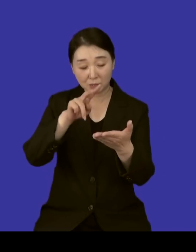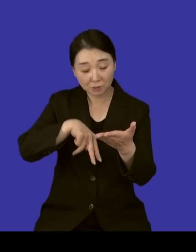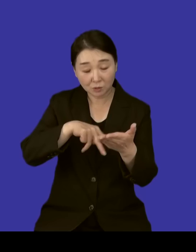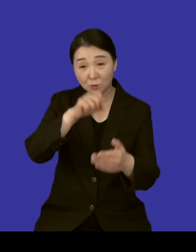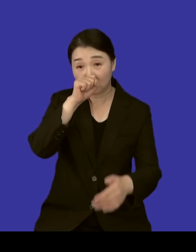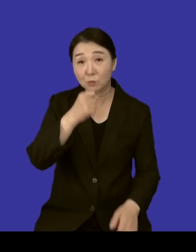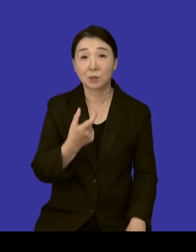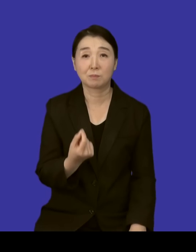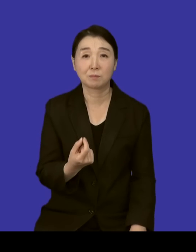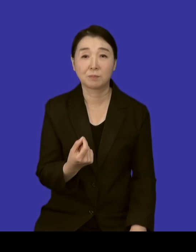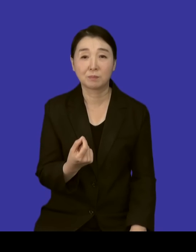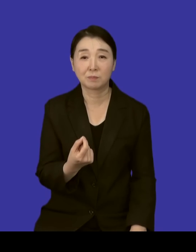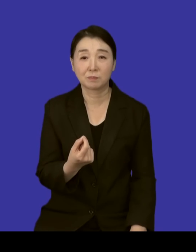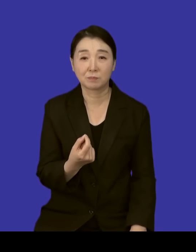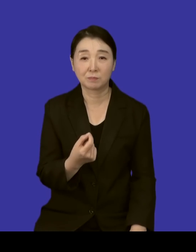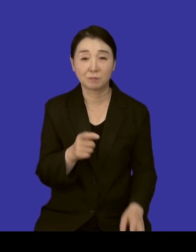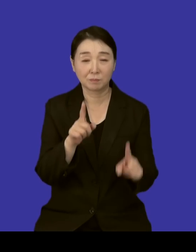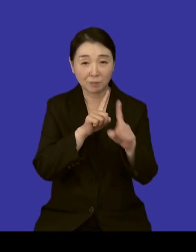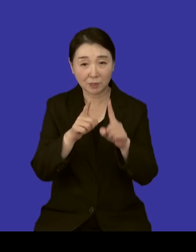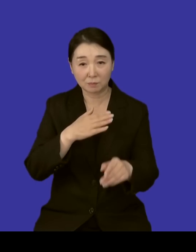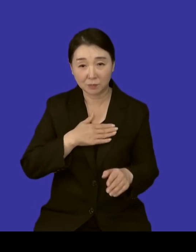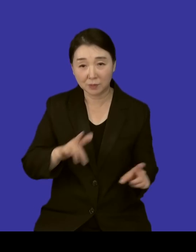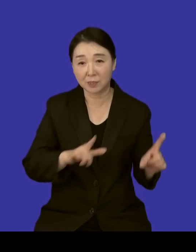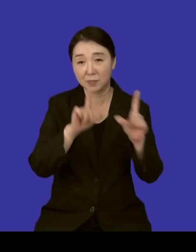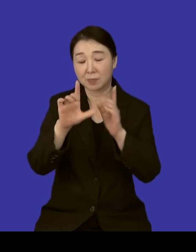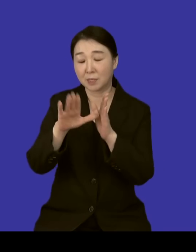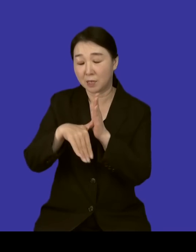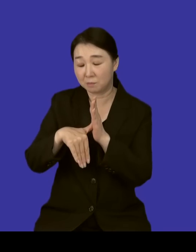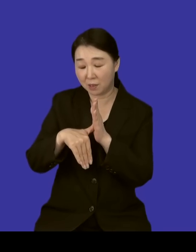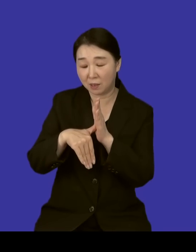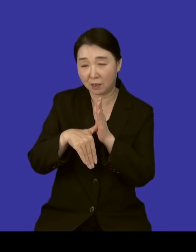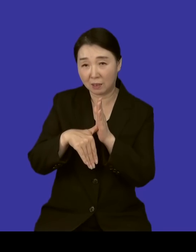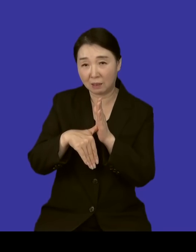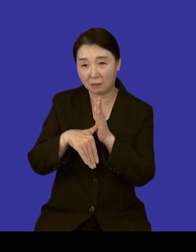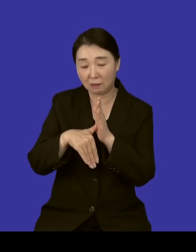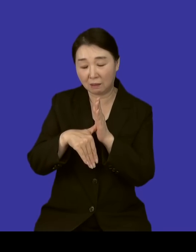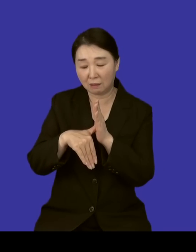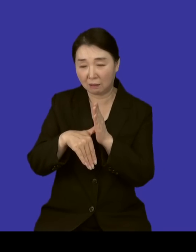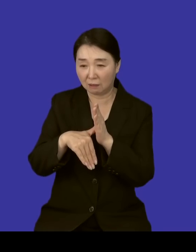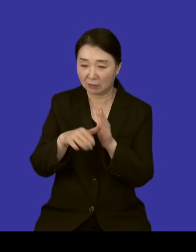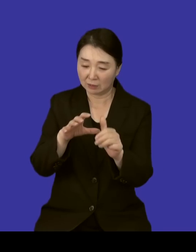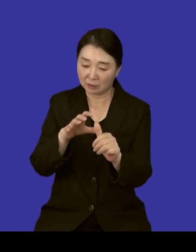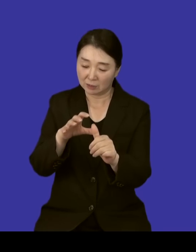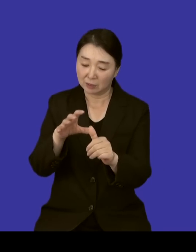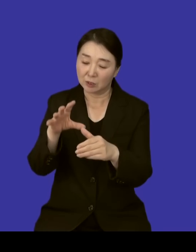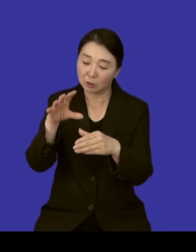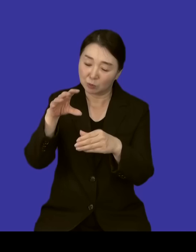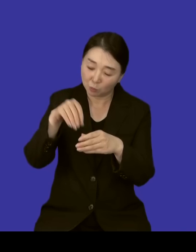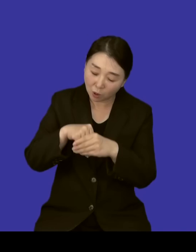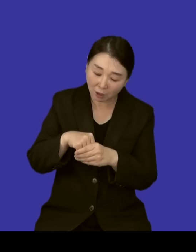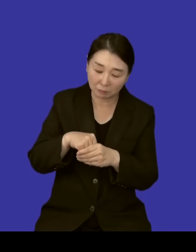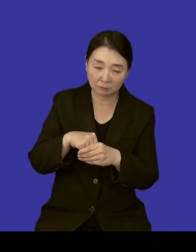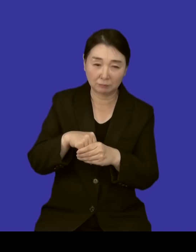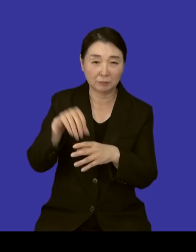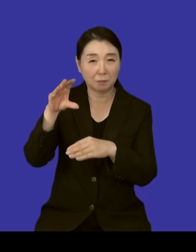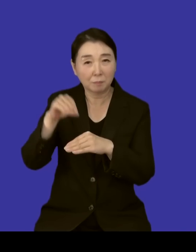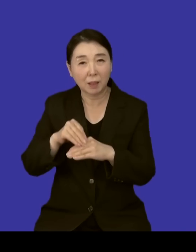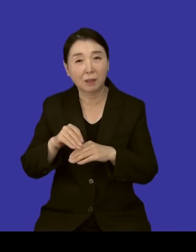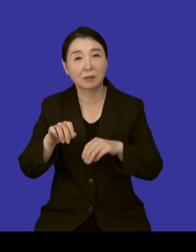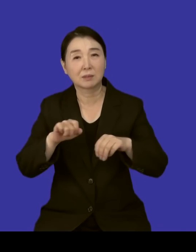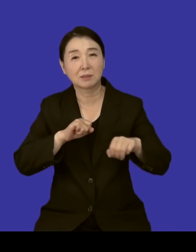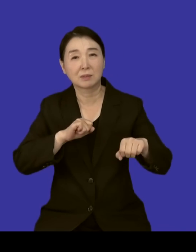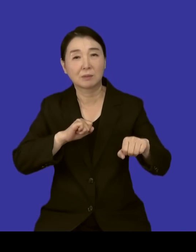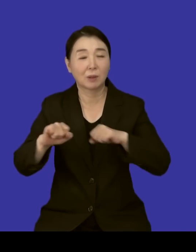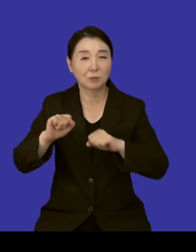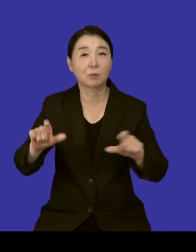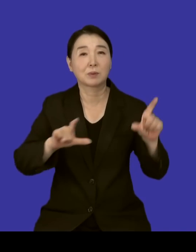건 좋아하지만 그러니까 말씀이 내 삶에 빗대어서 이렇게 적용을 하면서 제가 살아본 적은 없었던 것 같다는 생각이 들어요. 그냥